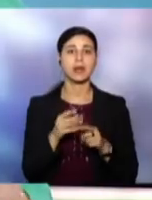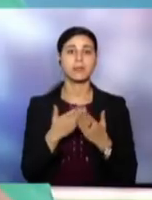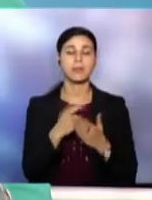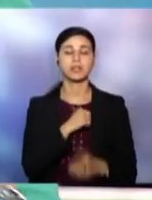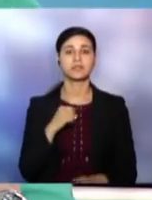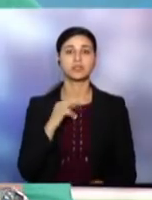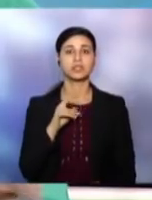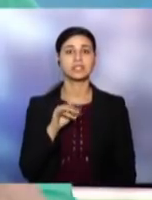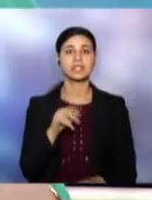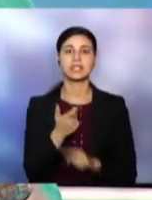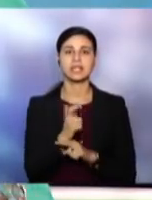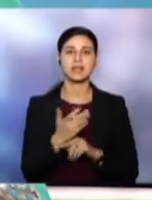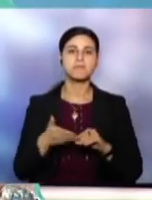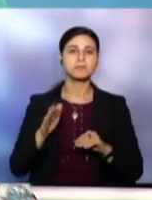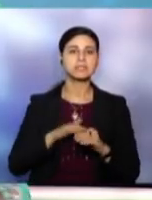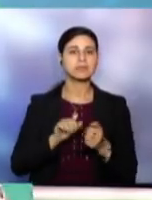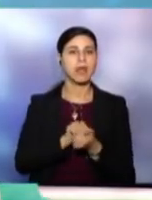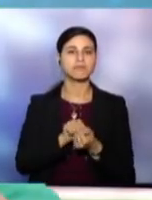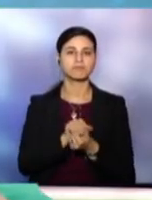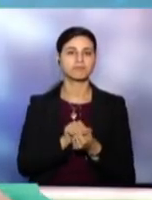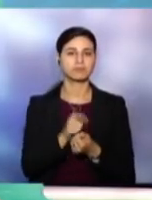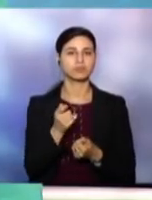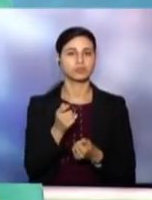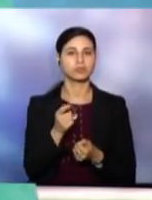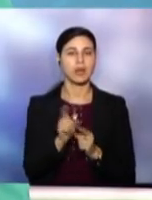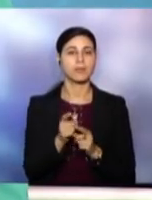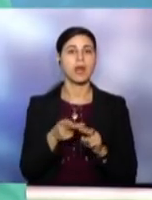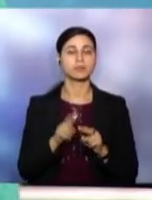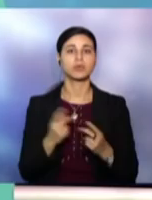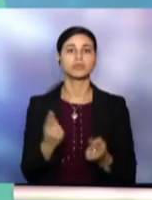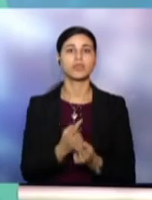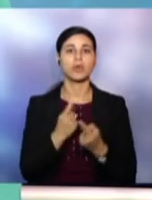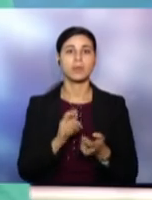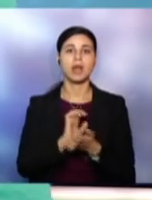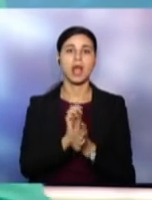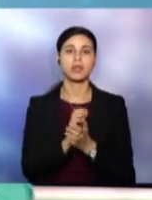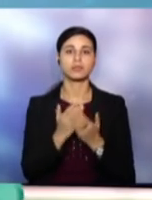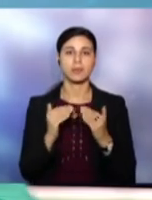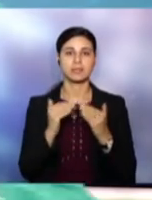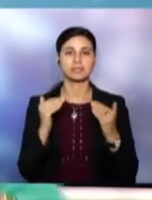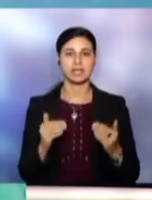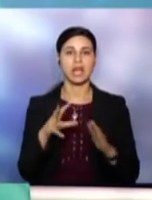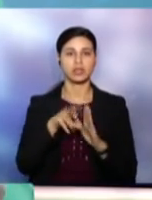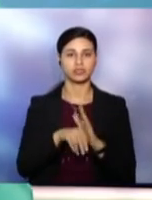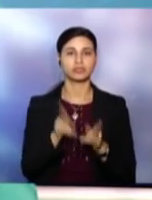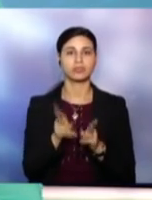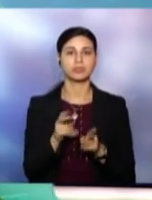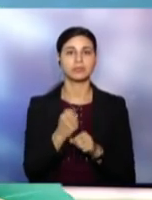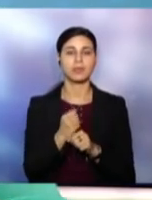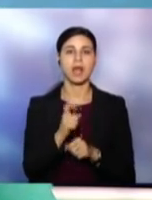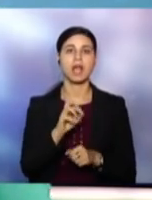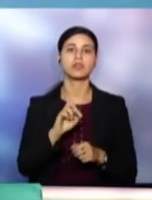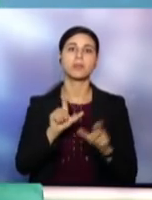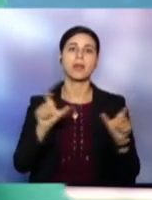თვითონ ცილა არის ძალიან ძიმედმოსანელებელი და ამიტომ თქვა აი ჩვეულებრივი ხაჭო, ანუ სახში ოჯახში მომზადებული, ან თქვა